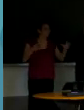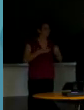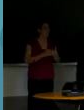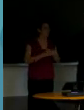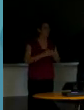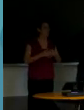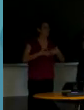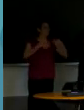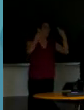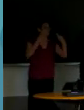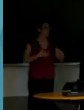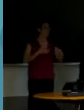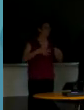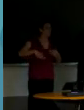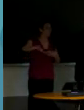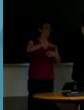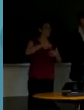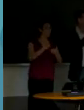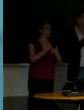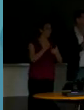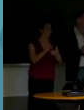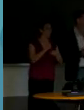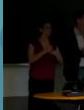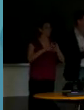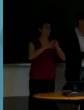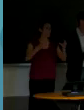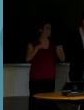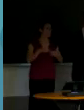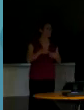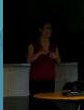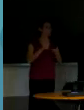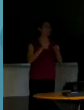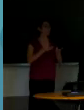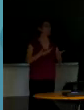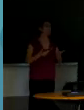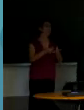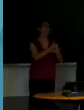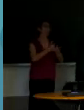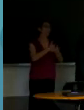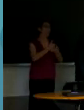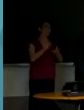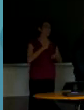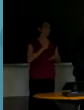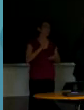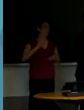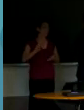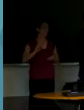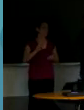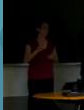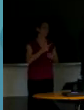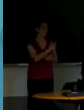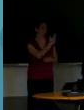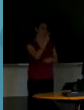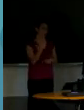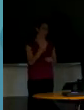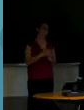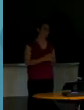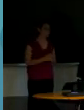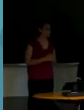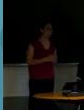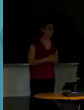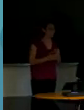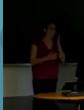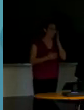sicurezza dei luoghi di lavoro, che completano un po' il nostro curriculum tipico della triennale. Gli sbocchi poi